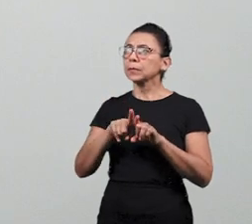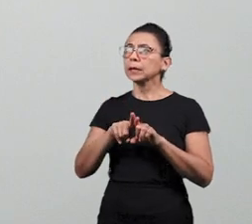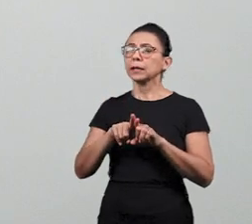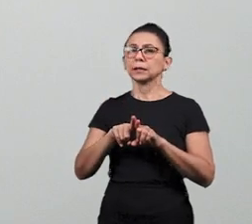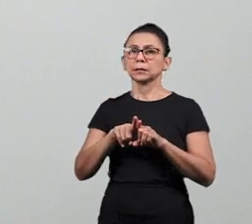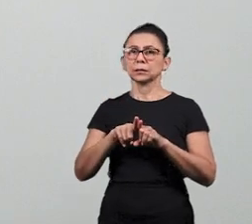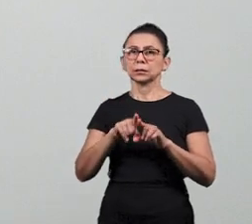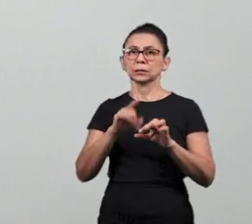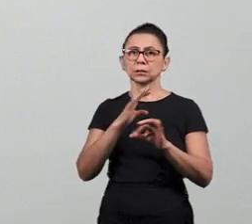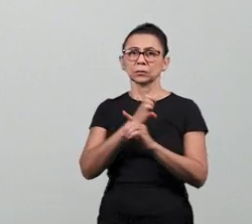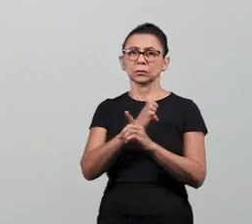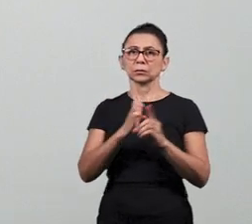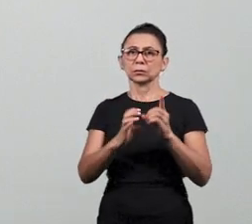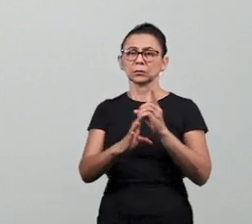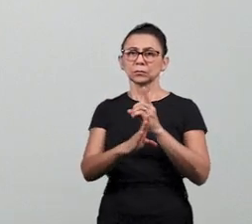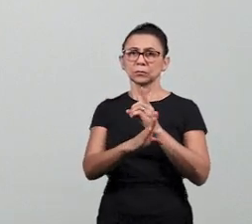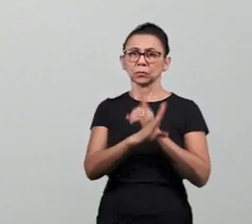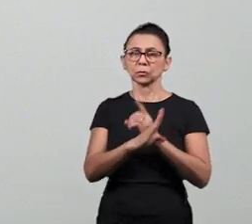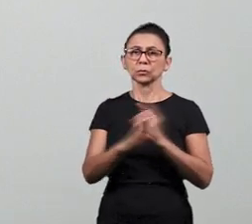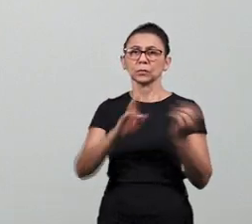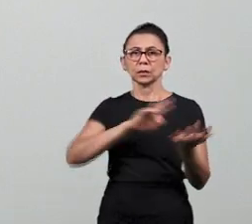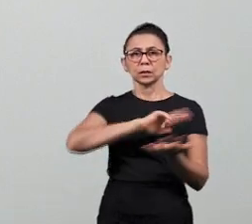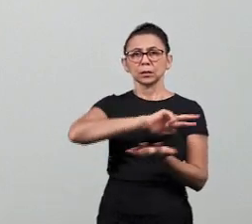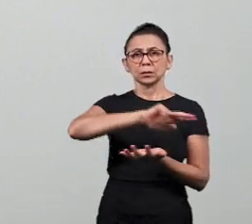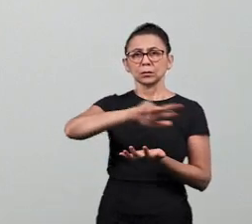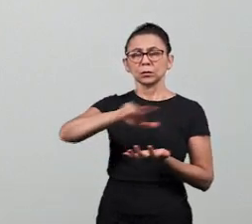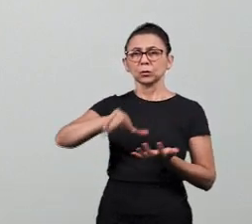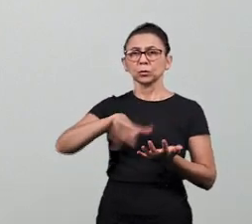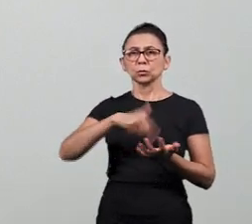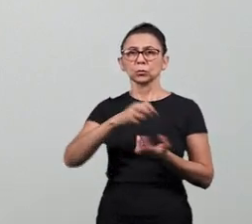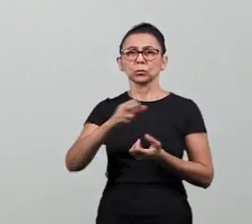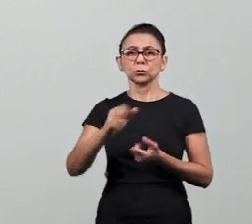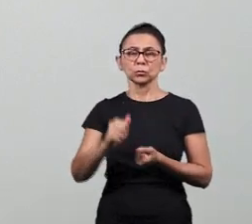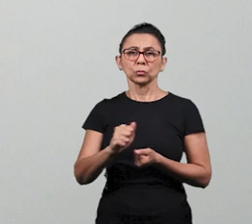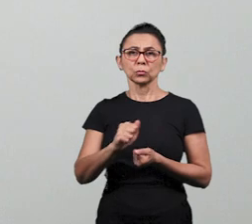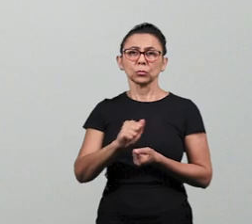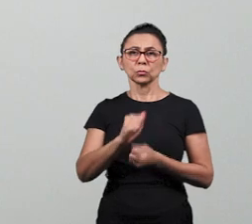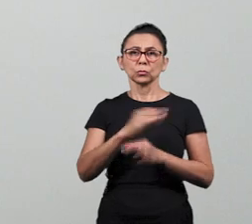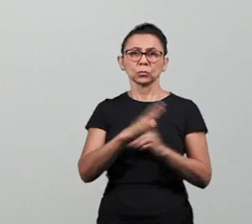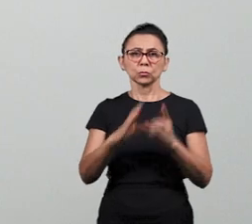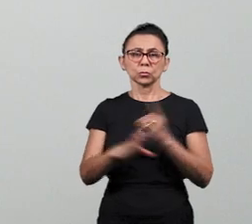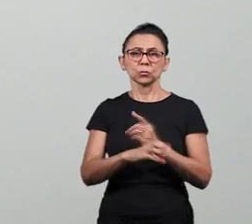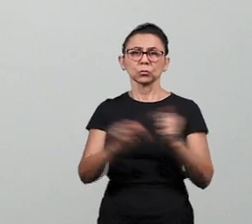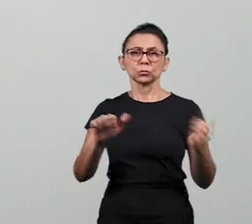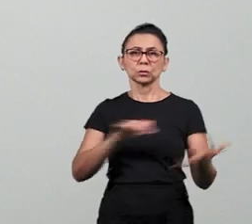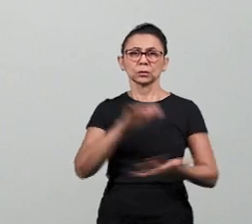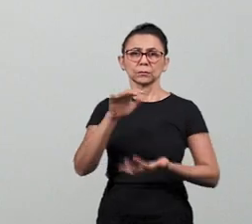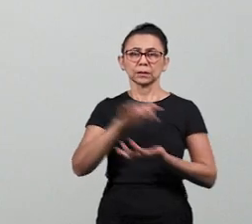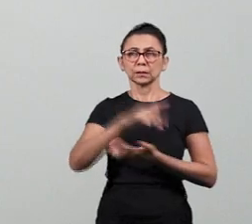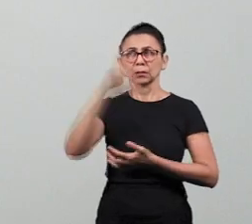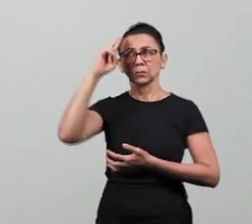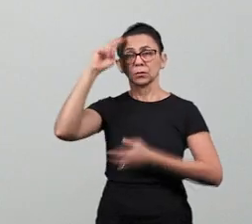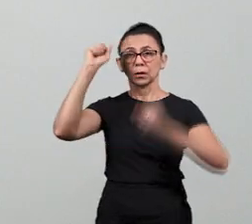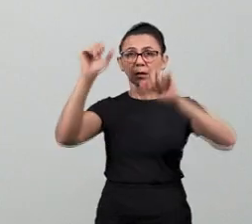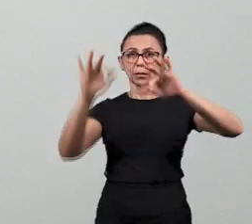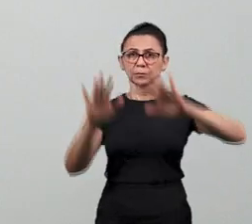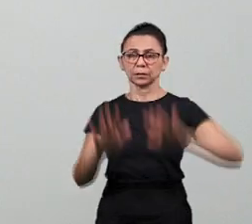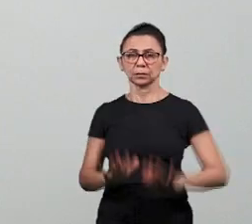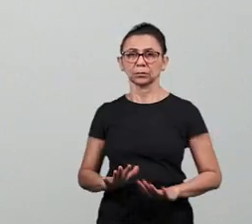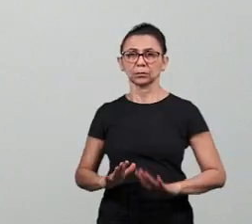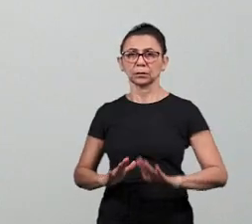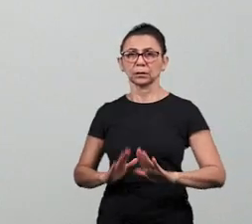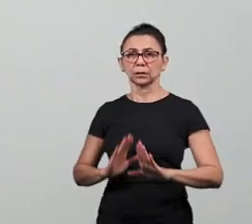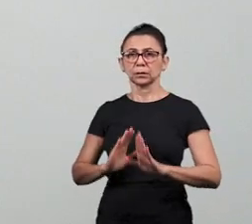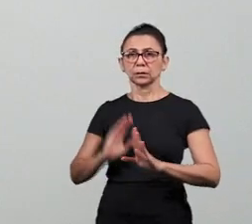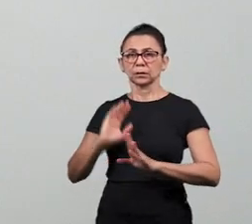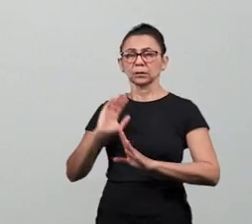образом действовать через трансляцию, чтобы Церковь Твоя на твердо стояла на откровениях Духа Твоего